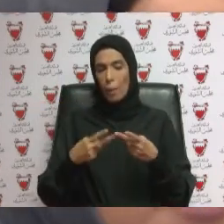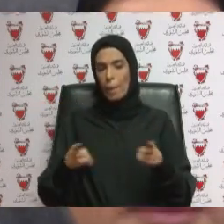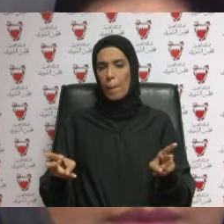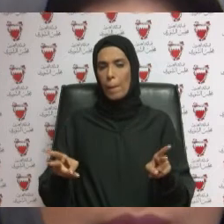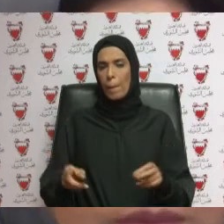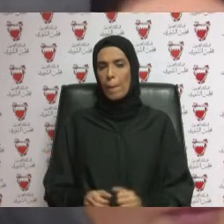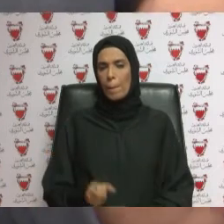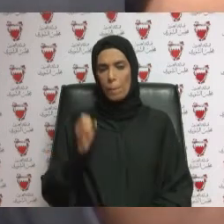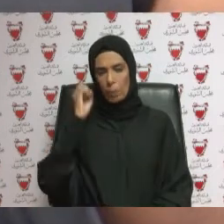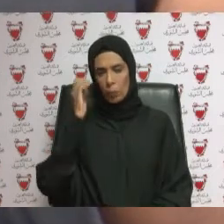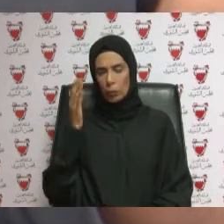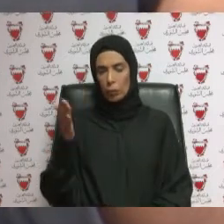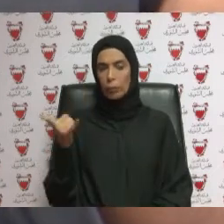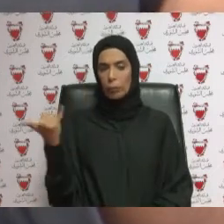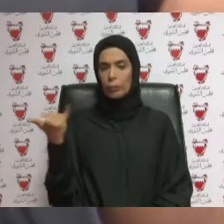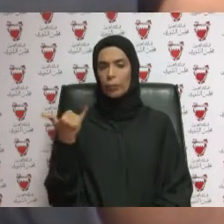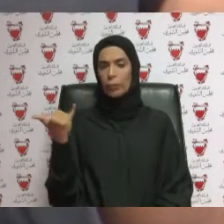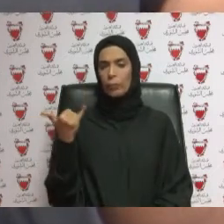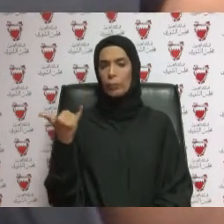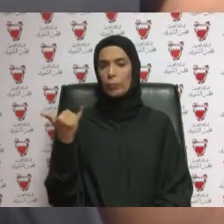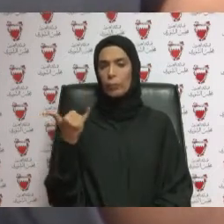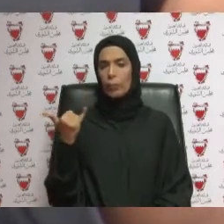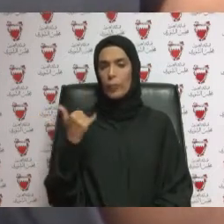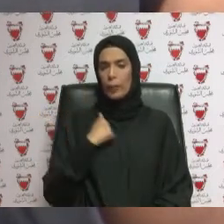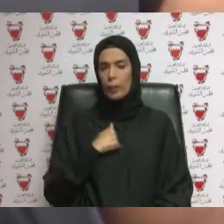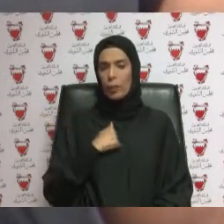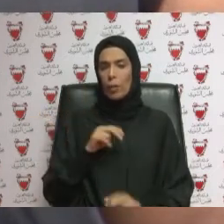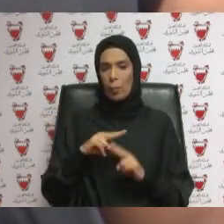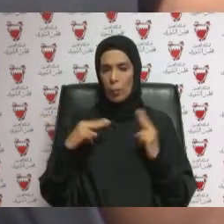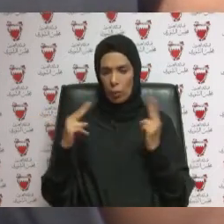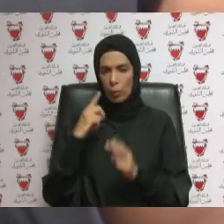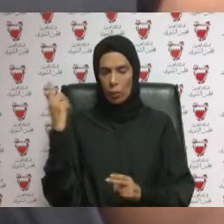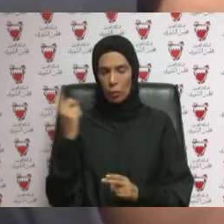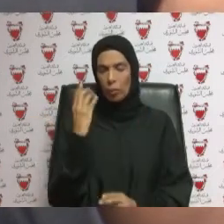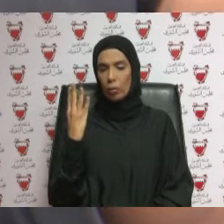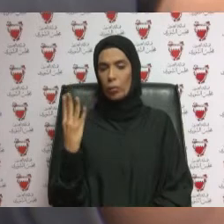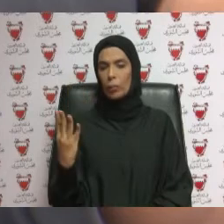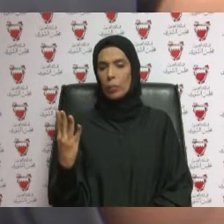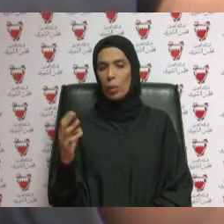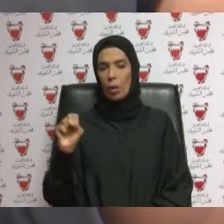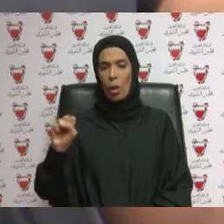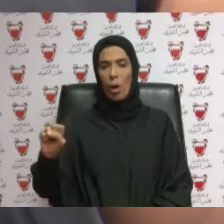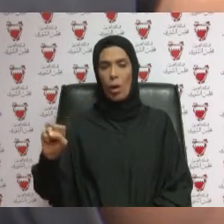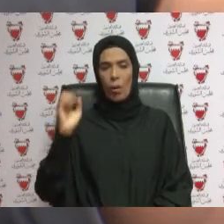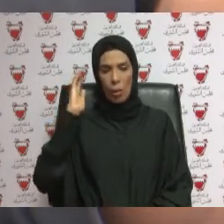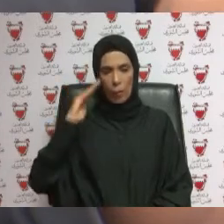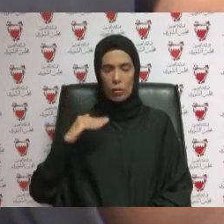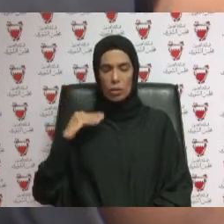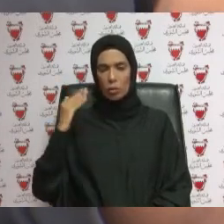هذا المقترح فعلا هام، لأنه منذ أقيم المؤتمر العالمي الرابع المعني بالمرأة في بكين